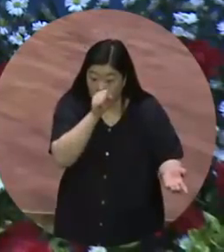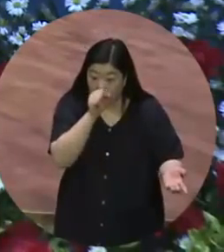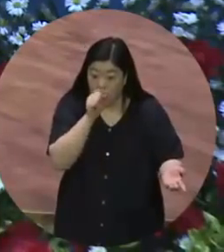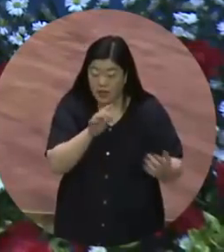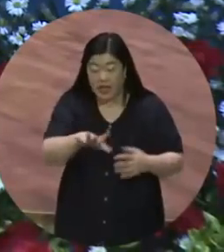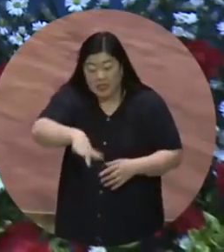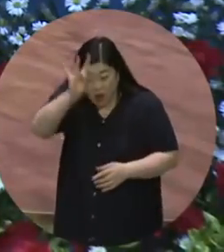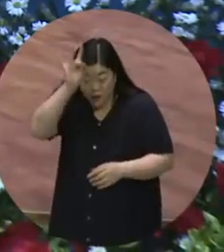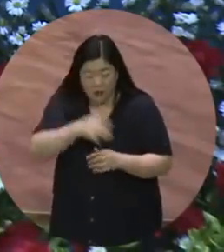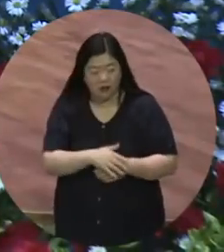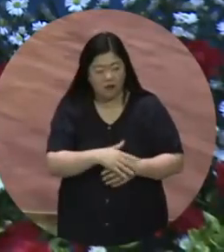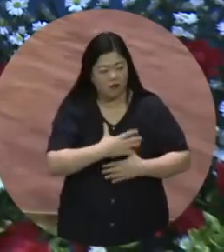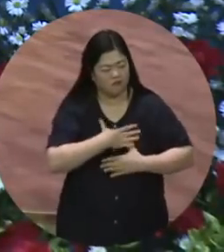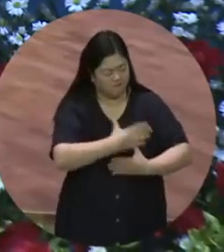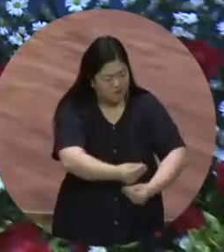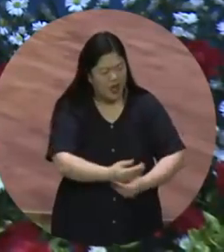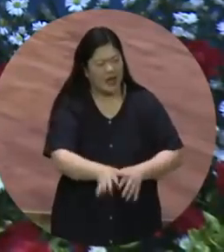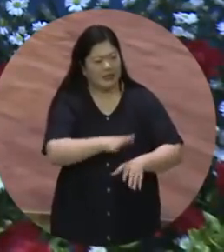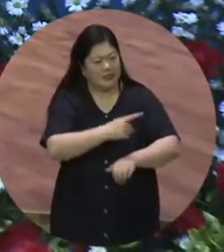맞는 것 같아요.